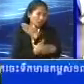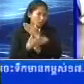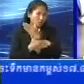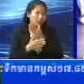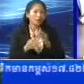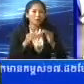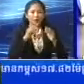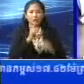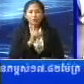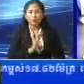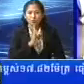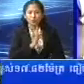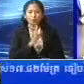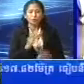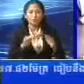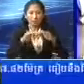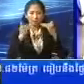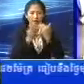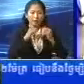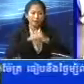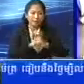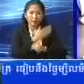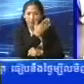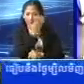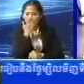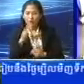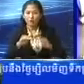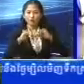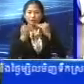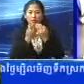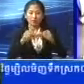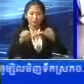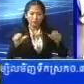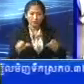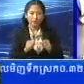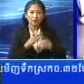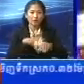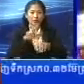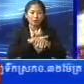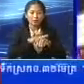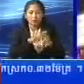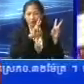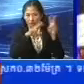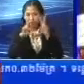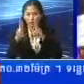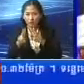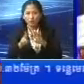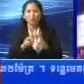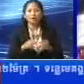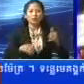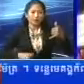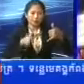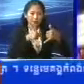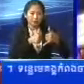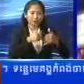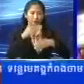จะจูบสำเนาสำนักเกี่ยมวยสากลกาเปียประเชื่อนังสากลในดับบอลกาเปียธรรมจีดเอโกติสจ้อดับเบิลเลือกจัดดาวส